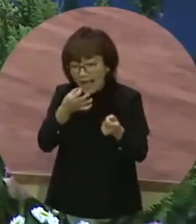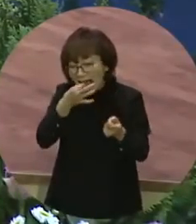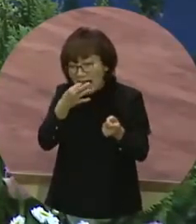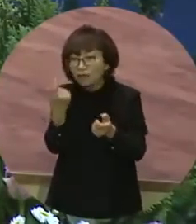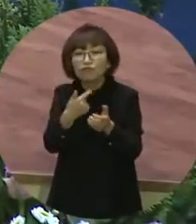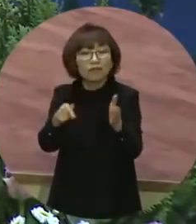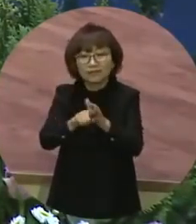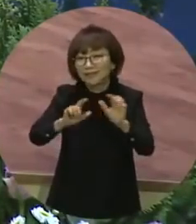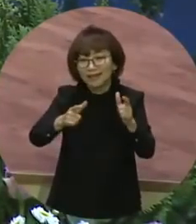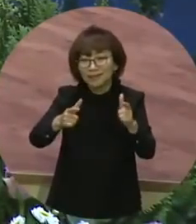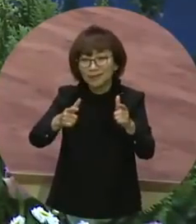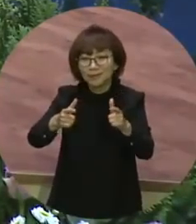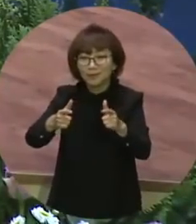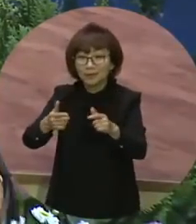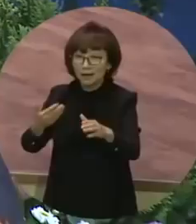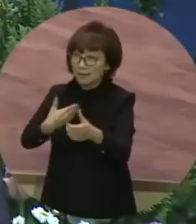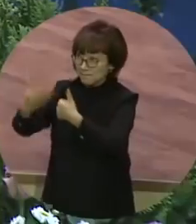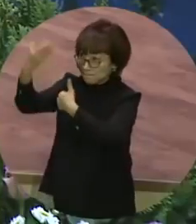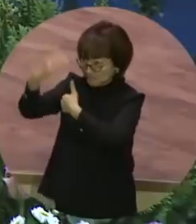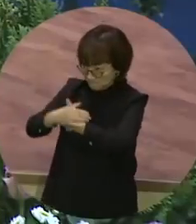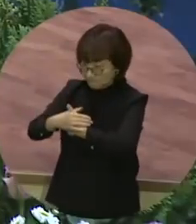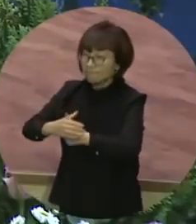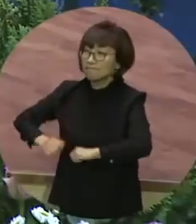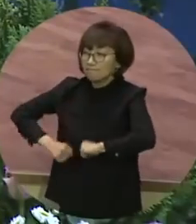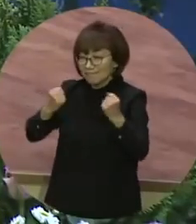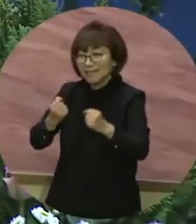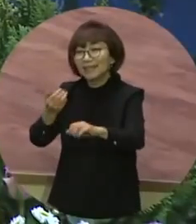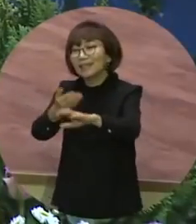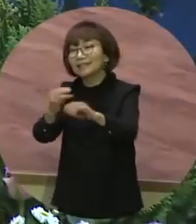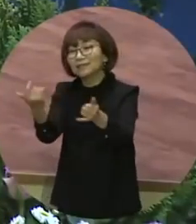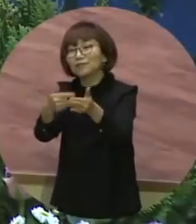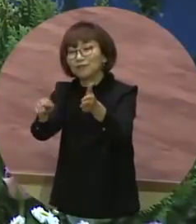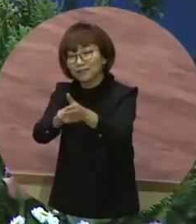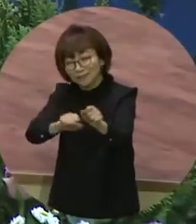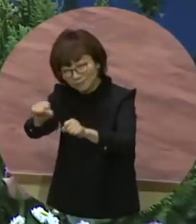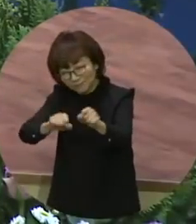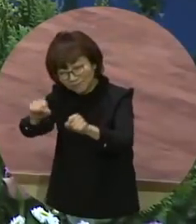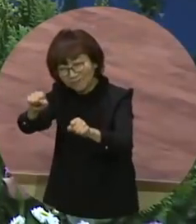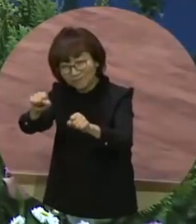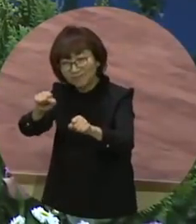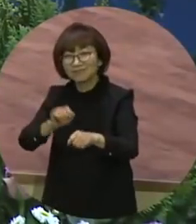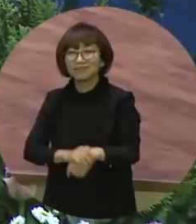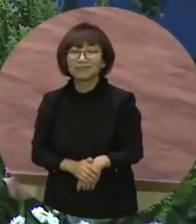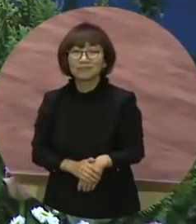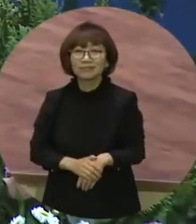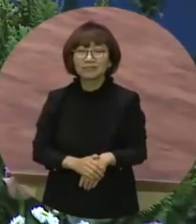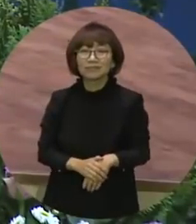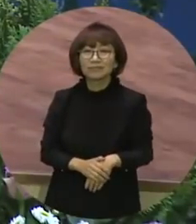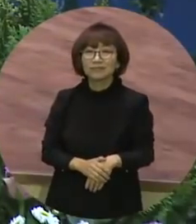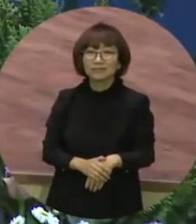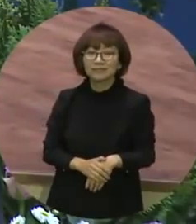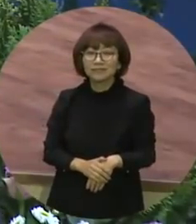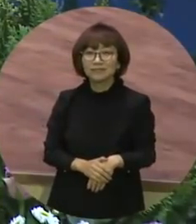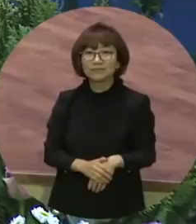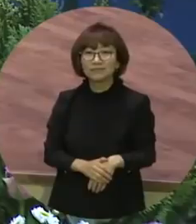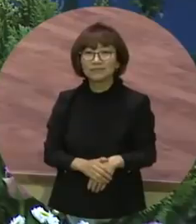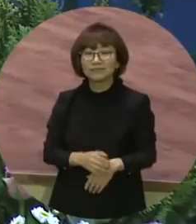되니까, 어차피 직분 맡아서 해야 되니까, 하나님이 하셔야 될 일을 내가 대신 맡아서 하니까.